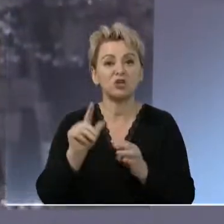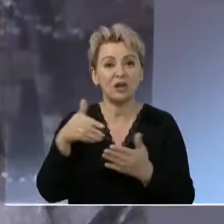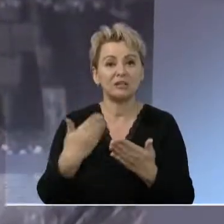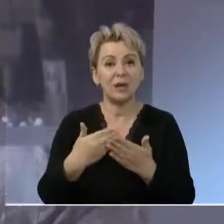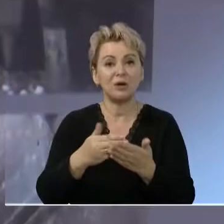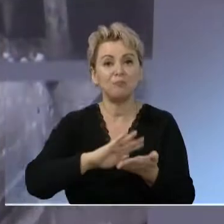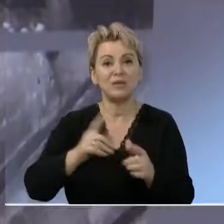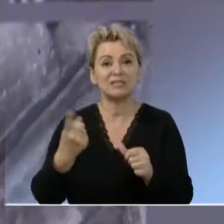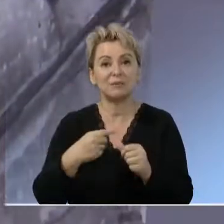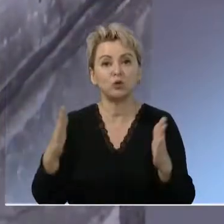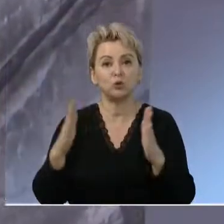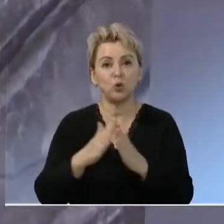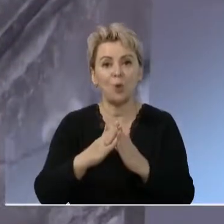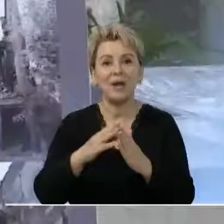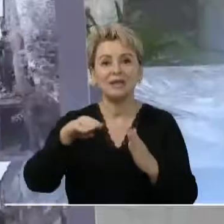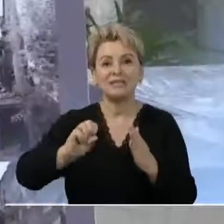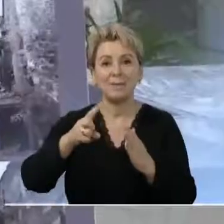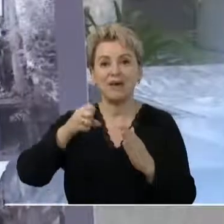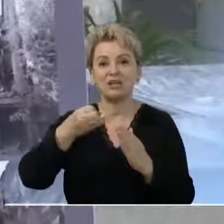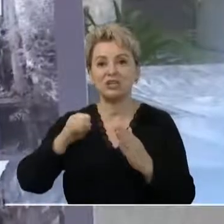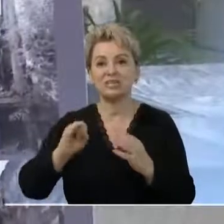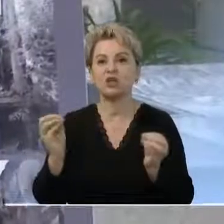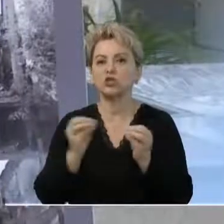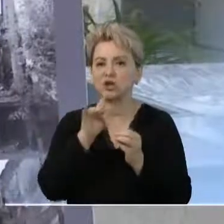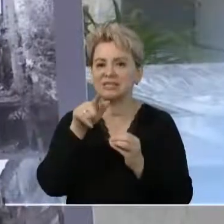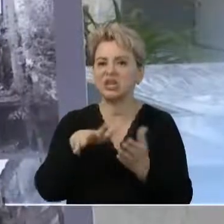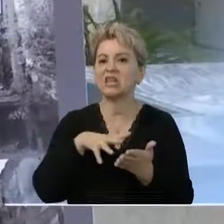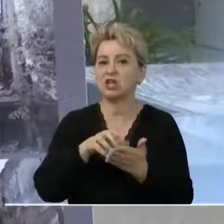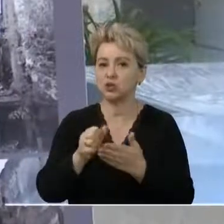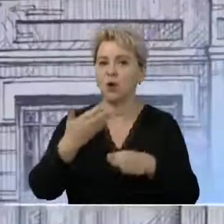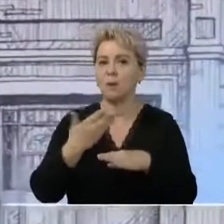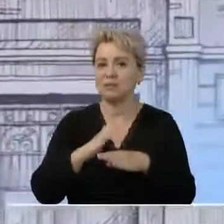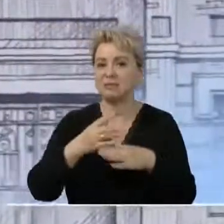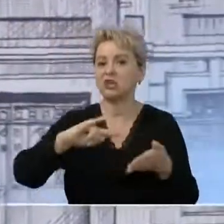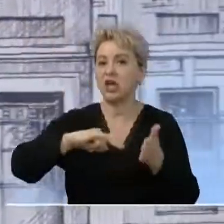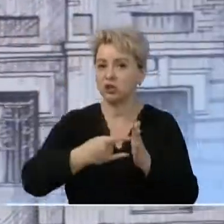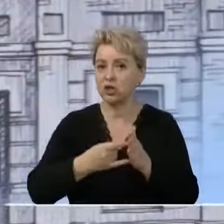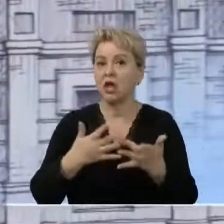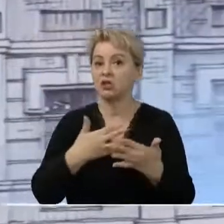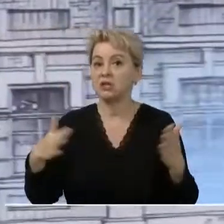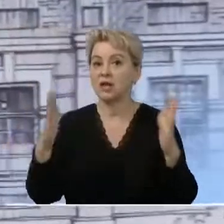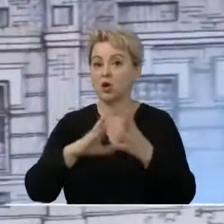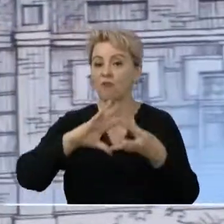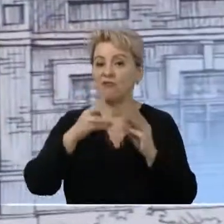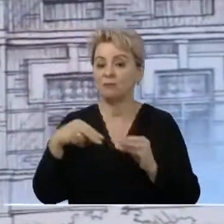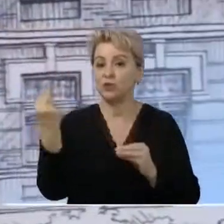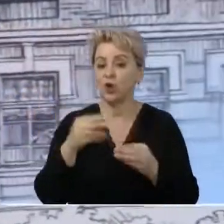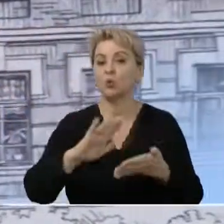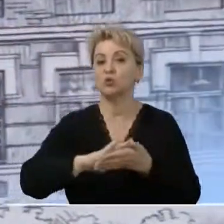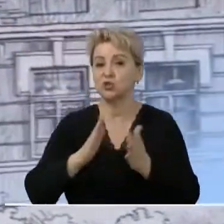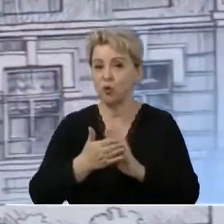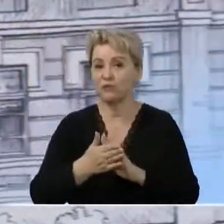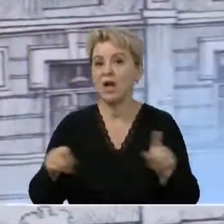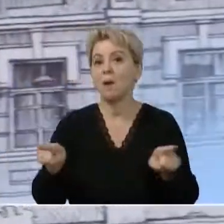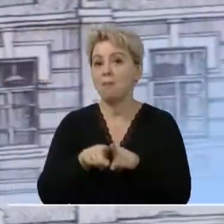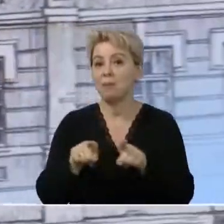Например, безымянный доходный дом на Темирницкой. Уже 10 лет он разрушается до дыр. А несколько домов вообще нарисованы условно, по